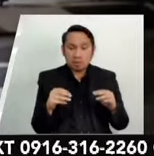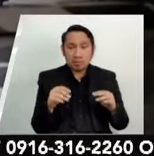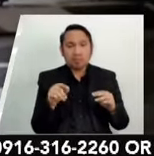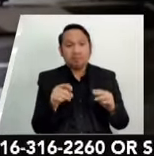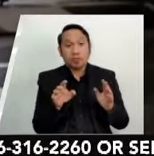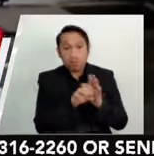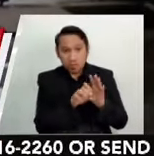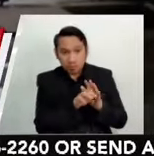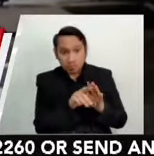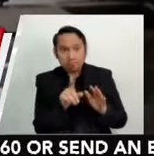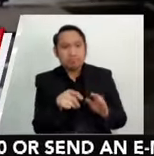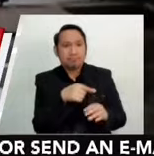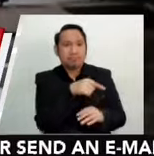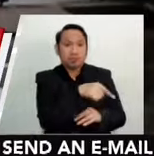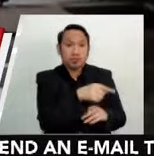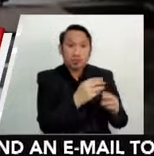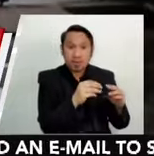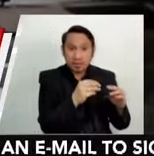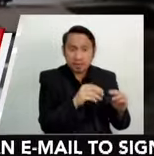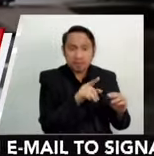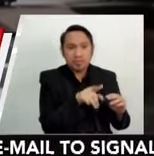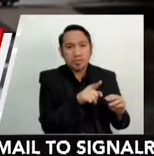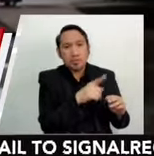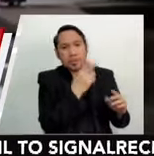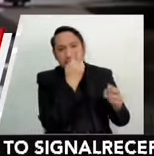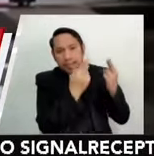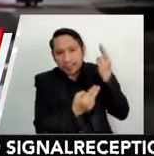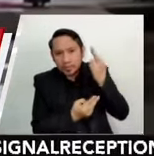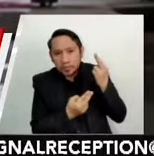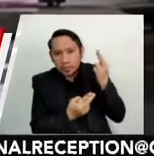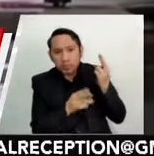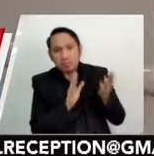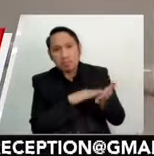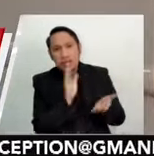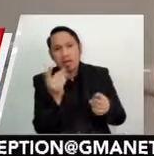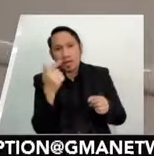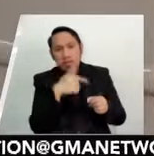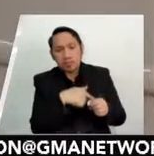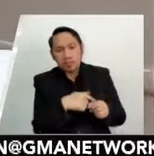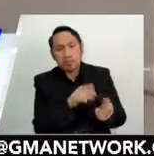yung gasolina, tataas din yung transportation nila.